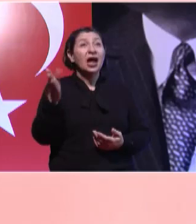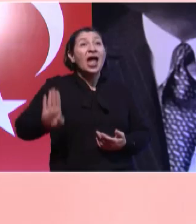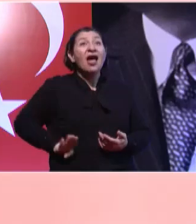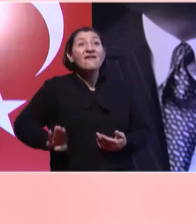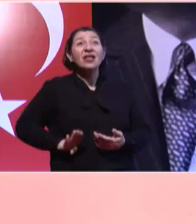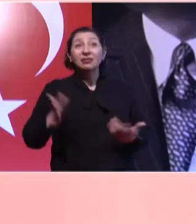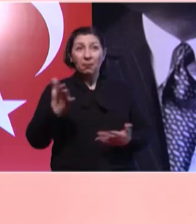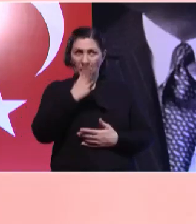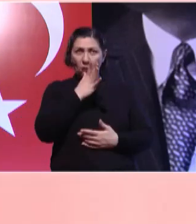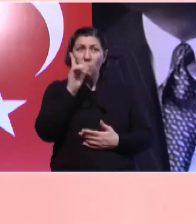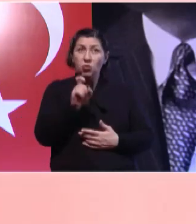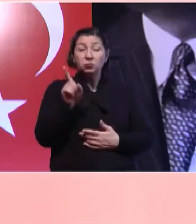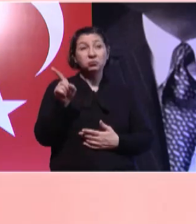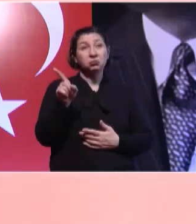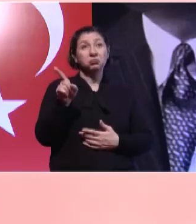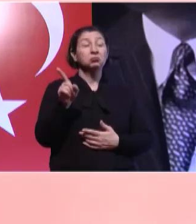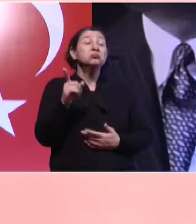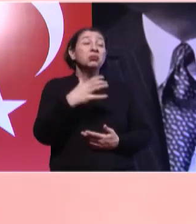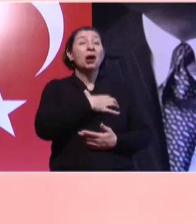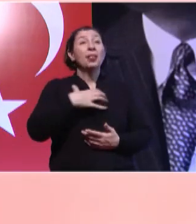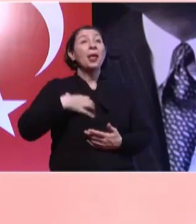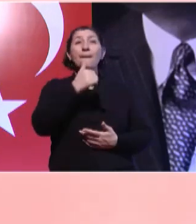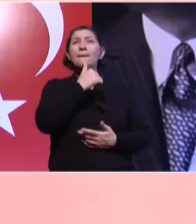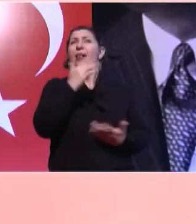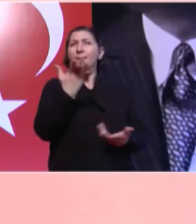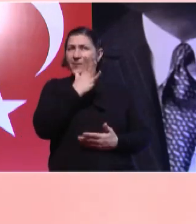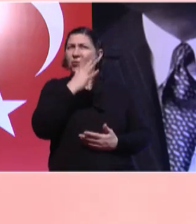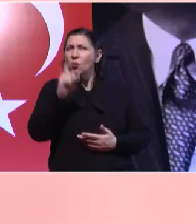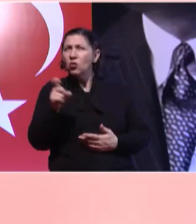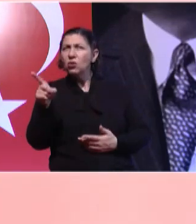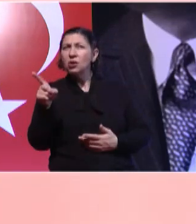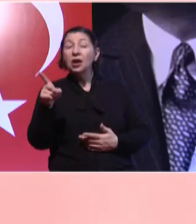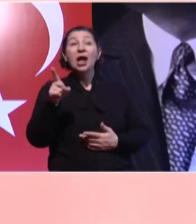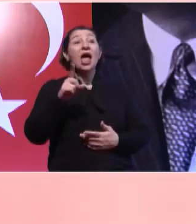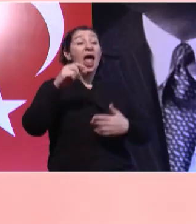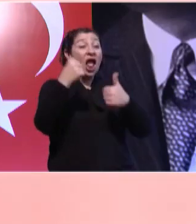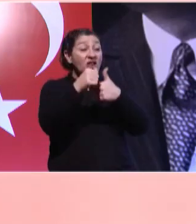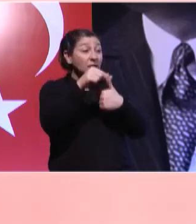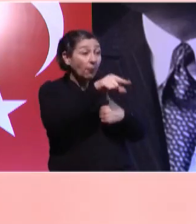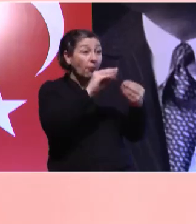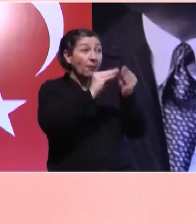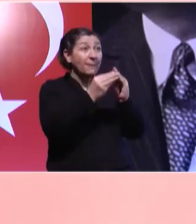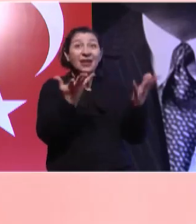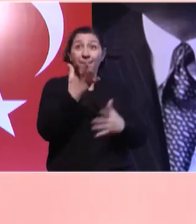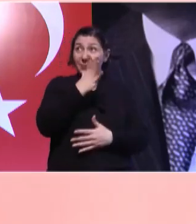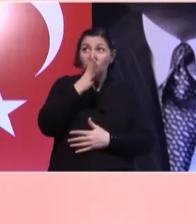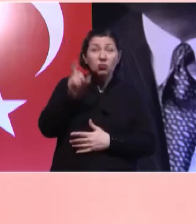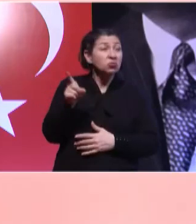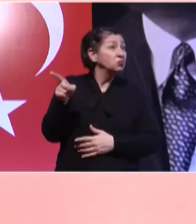evlat nedir biliyor mu acaba? Anne baba nedir biliyor mu acaba? Evlilikteki sorumluluğu biliyor mu